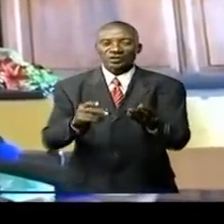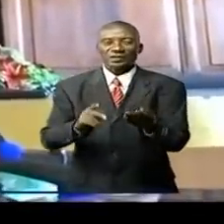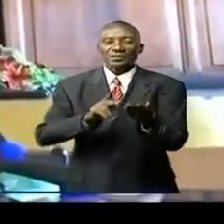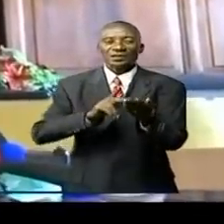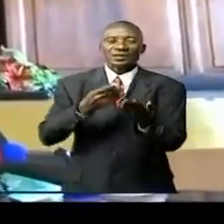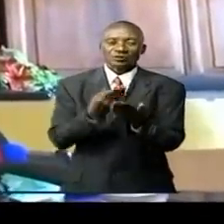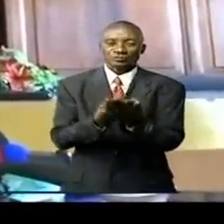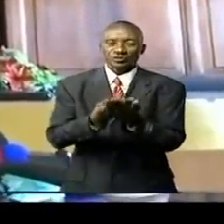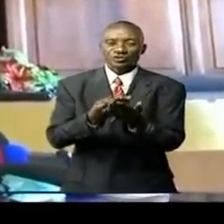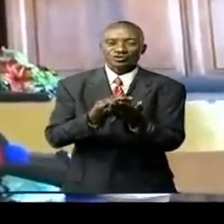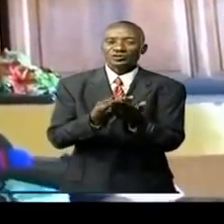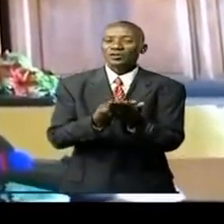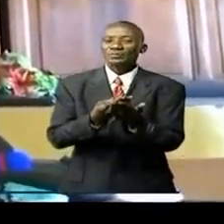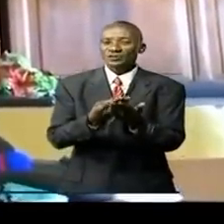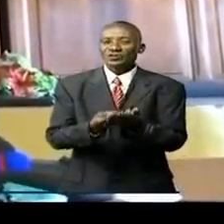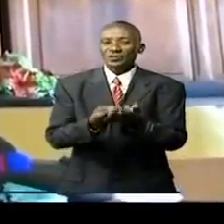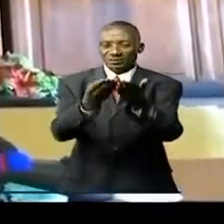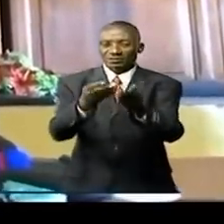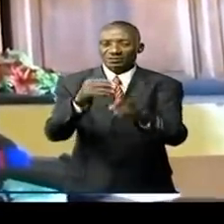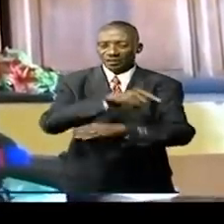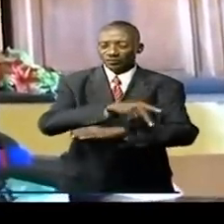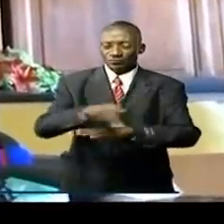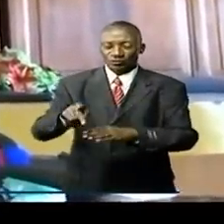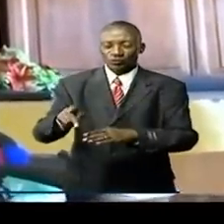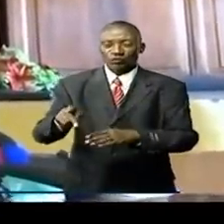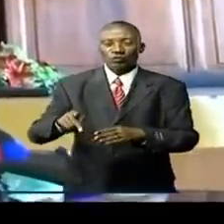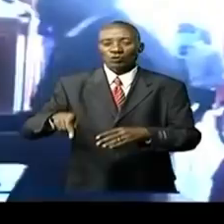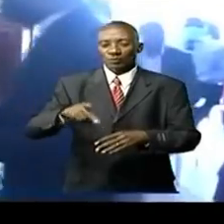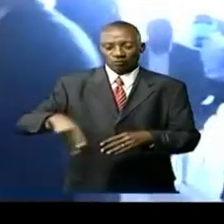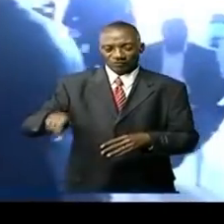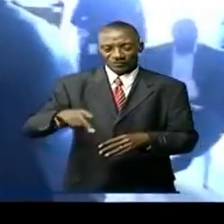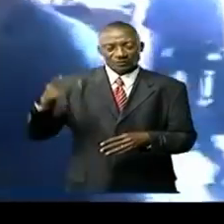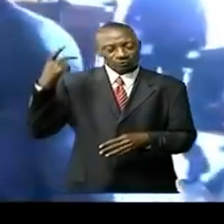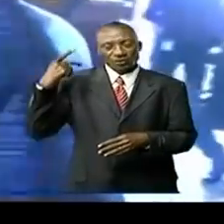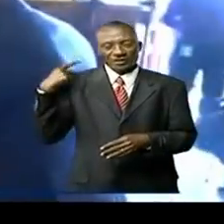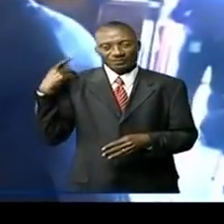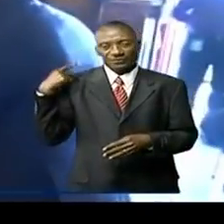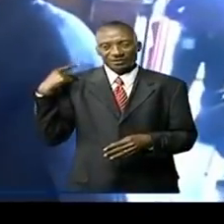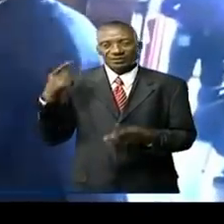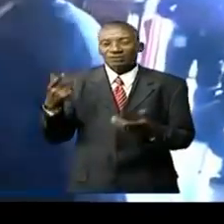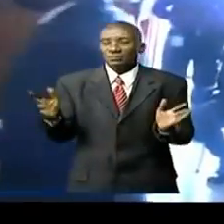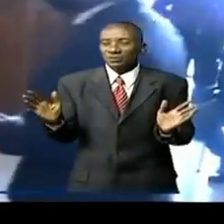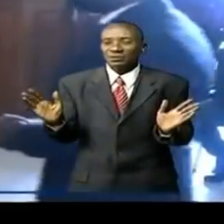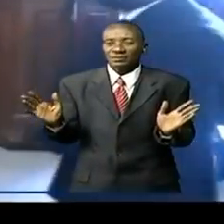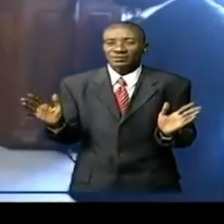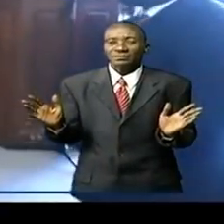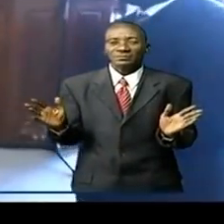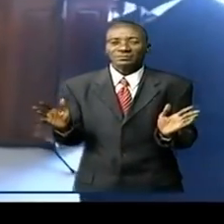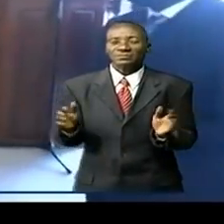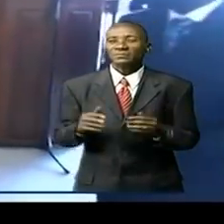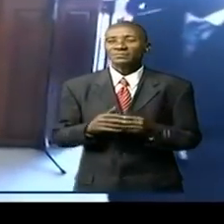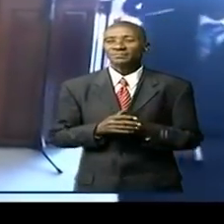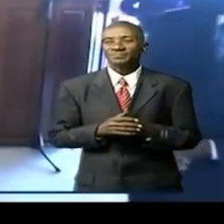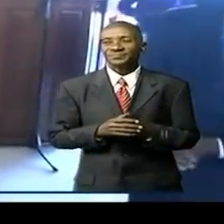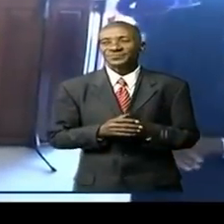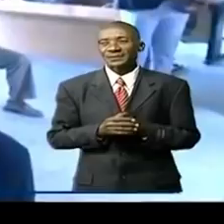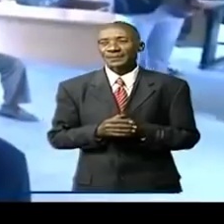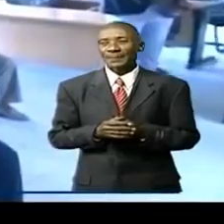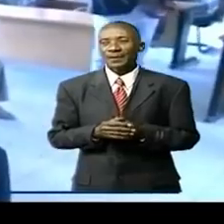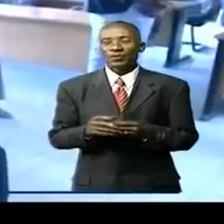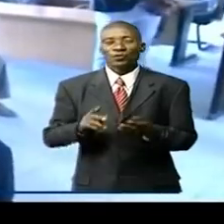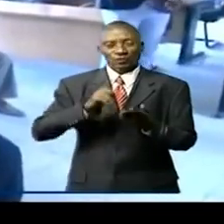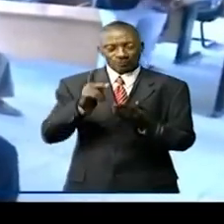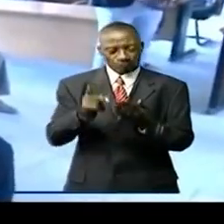de recevoir cette initiative d'Afani Idriss Mangala, à qui il a adressé ses félicitations. Outre ces projets